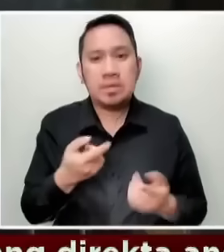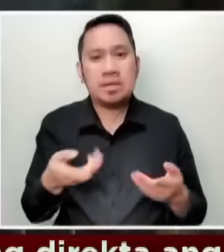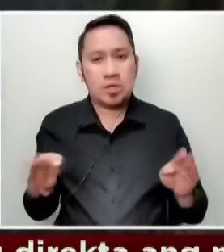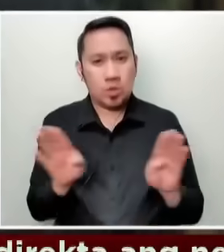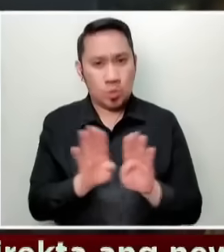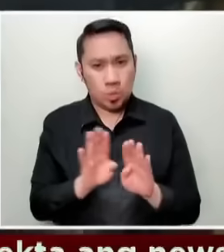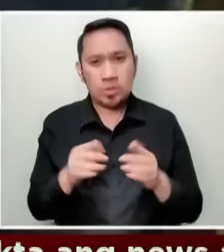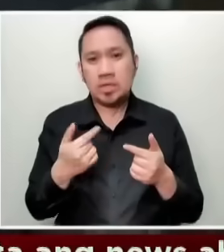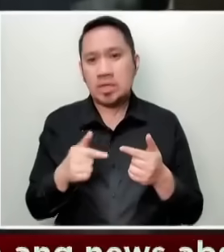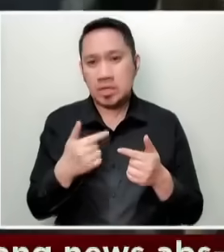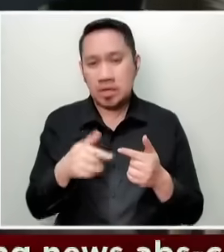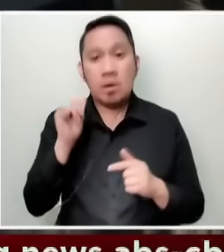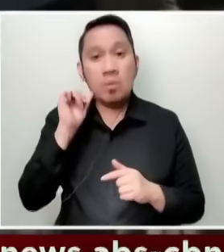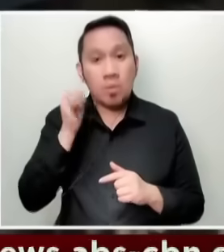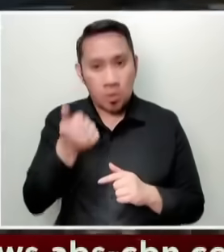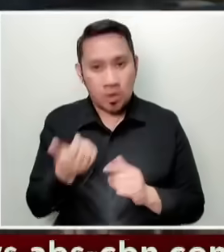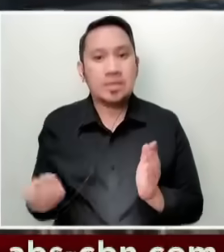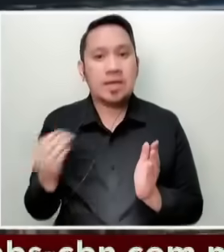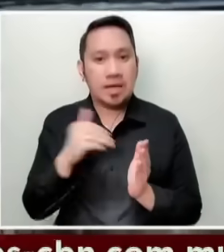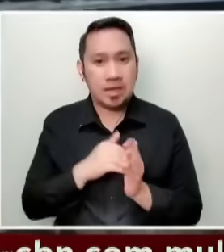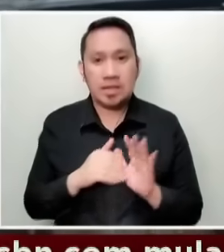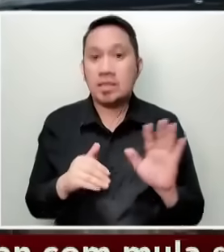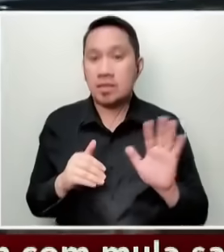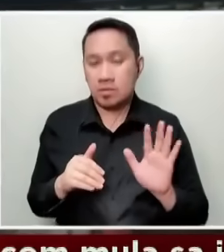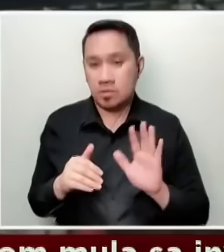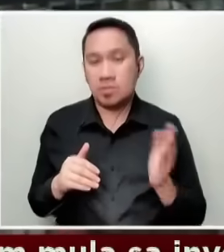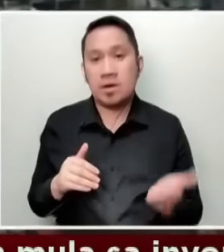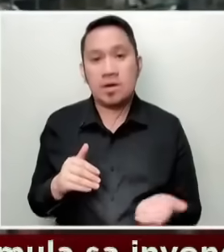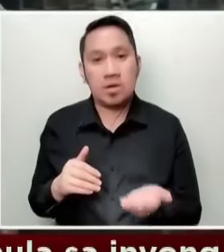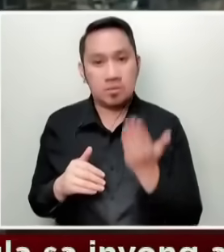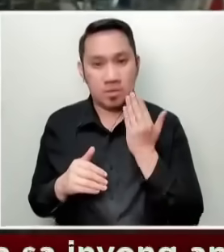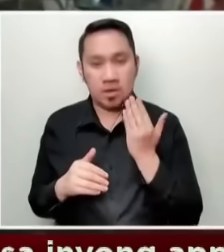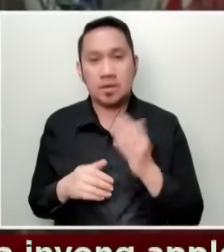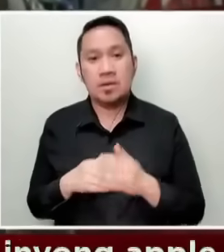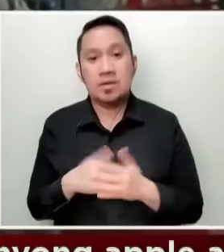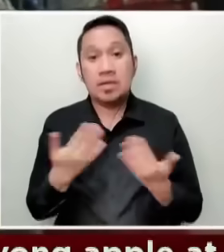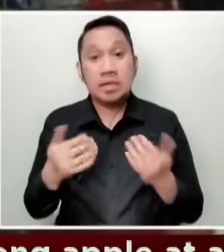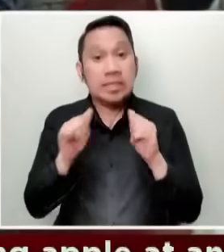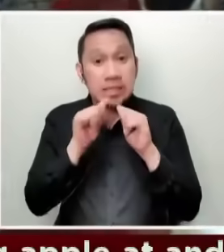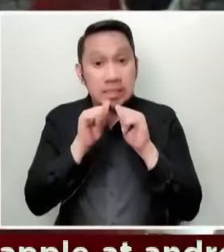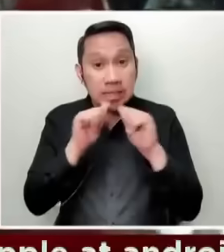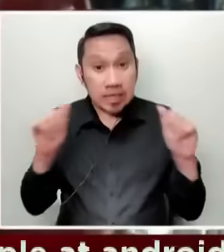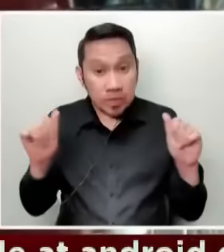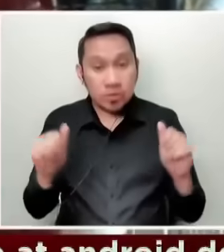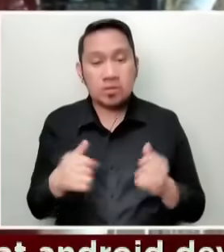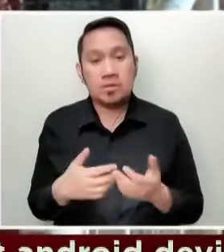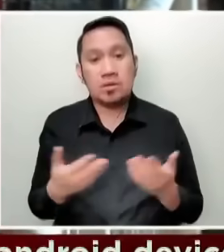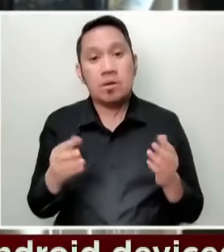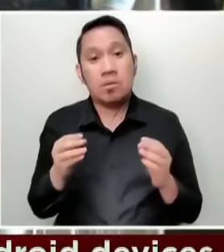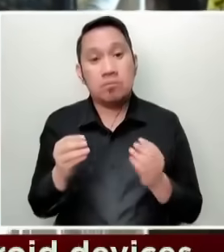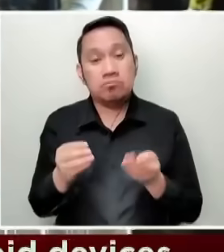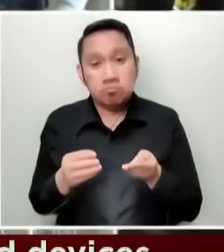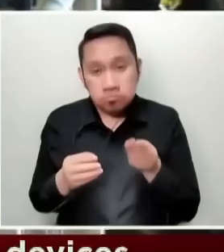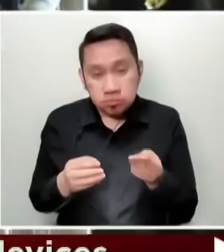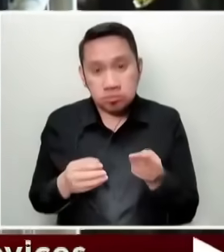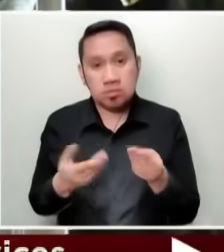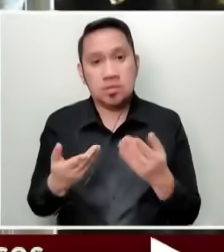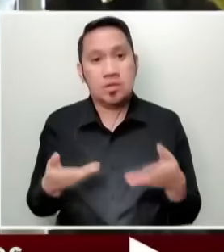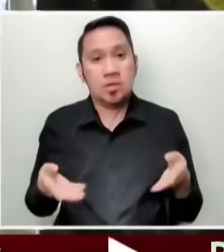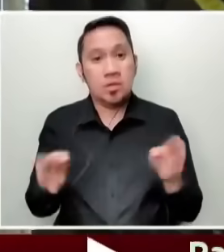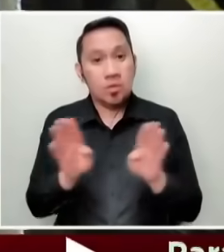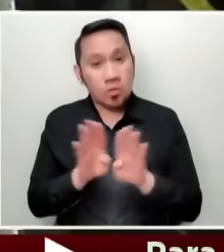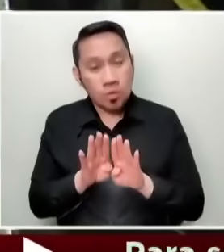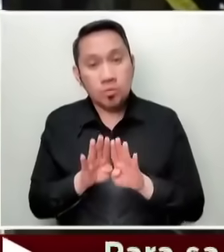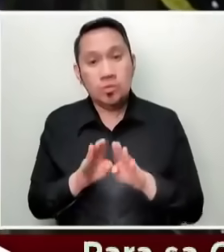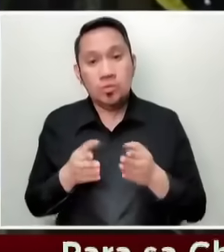ng sementeryo bukas na muli ng alas 5 ng umaga. Inanunsyo rin kabayan na mas kaunti na lamang ang isasarang mga